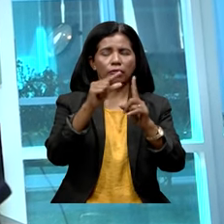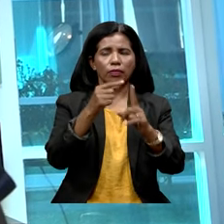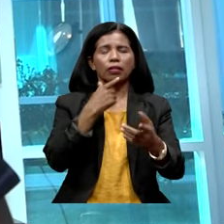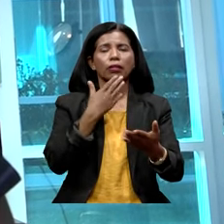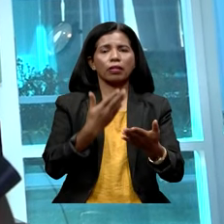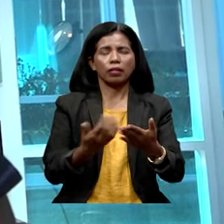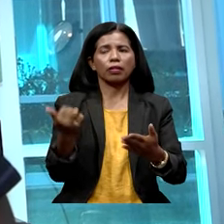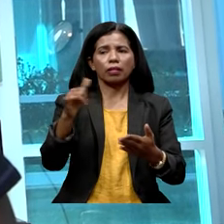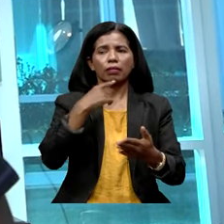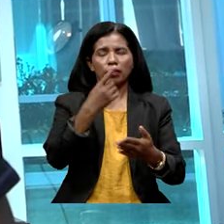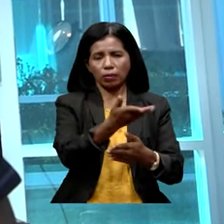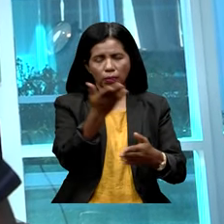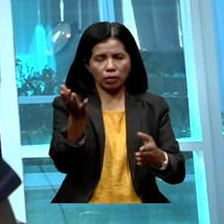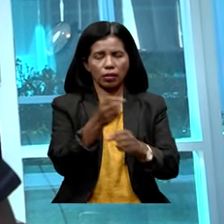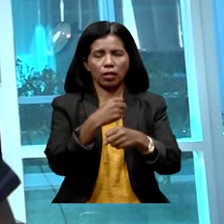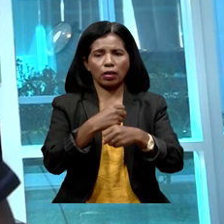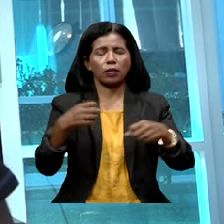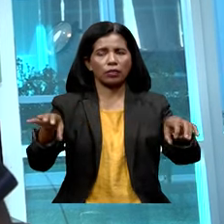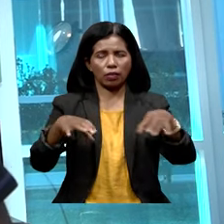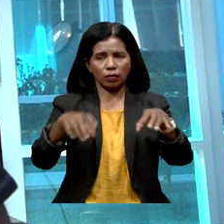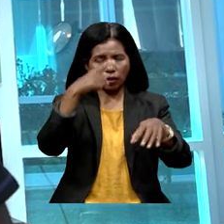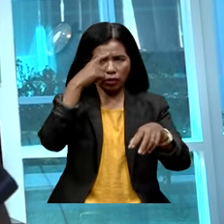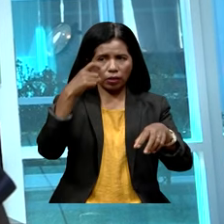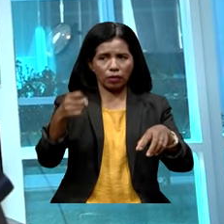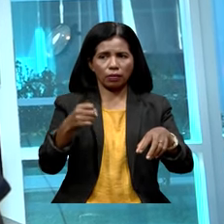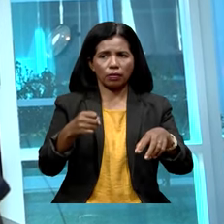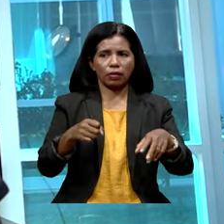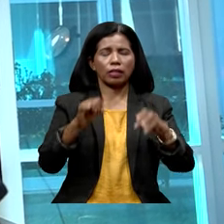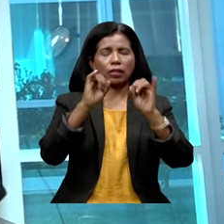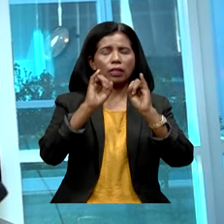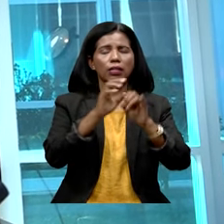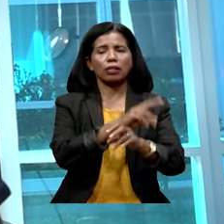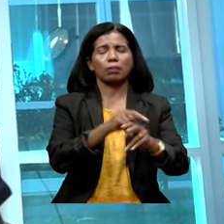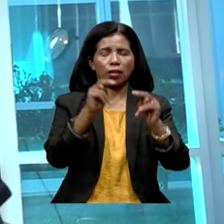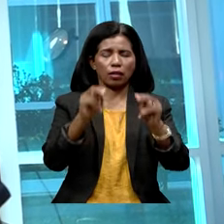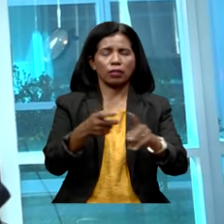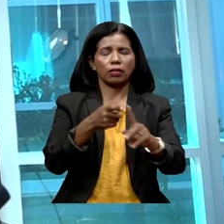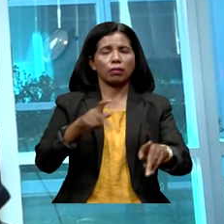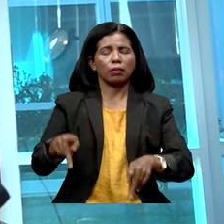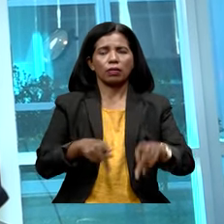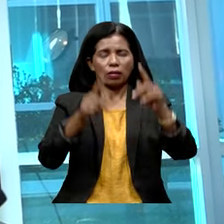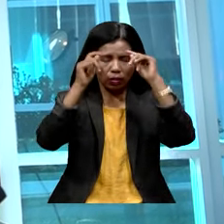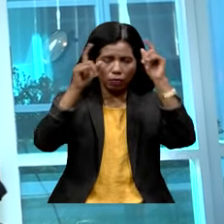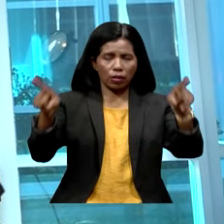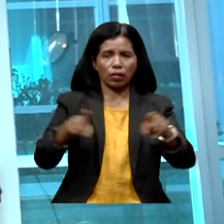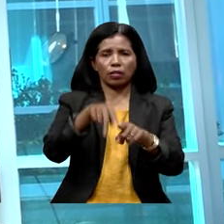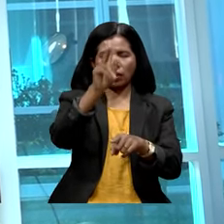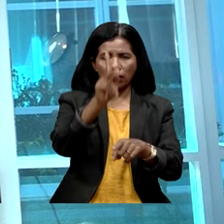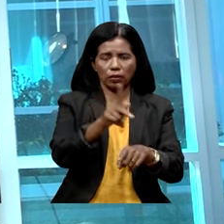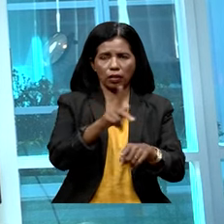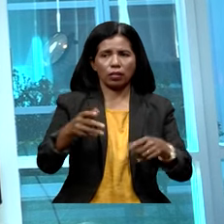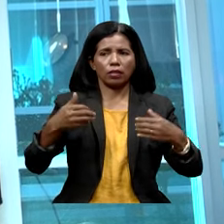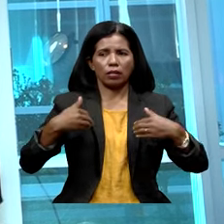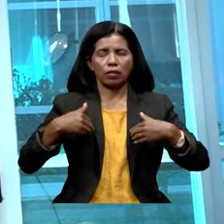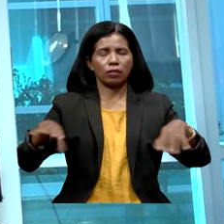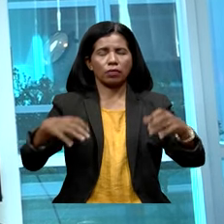maka itu buat cerah lo servisnya tambah interest publik Timor Ensenya, nabe mak mayoria mas ansa Katoliku, iya mas relasang